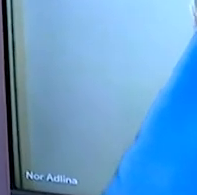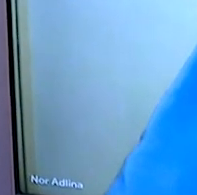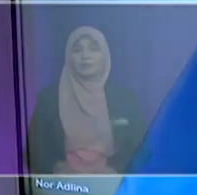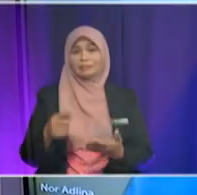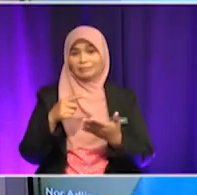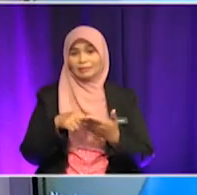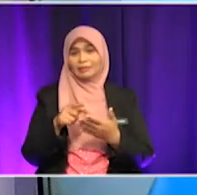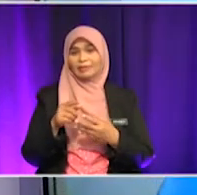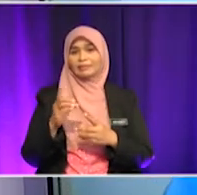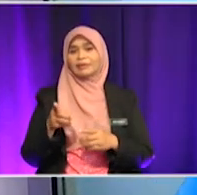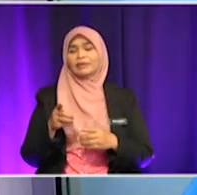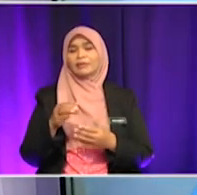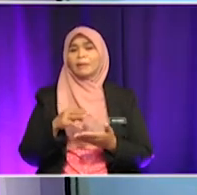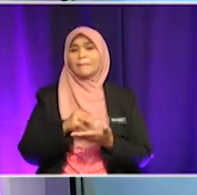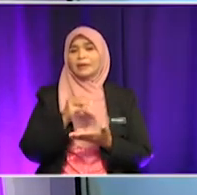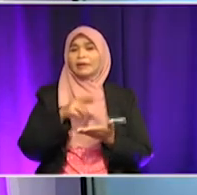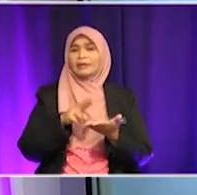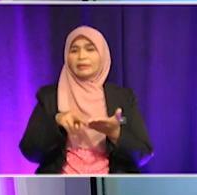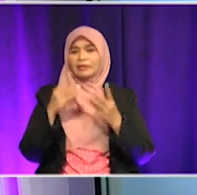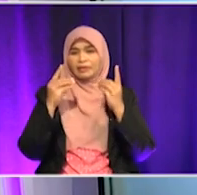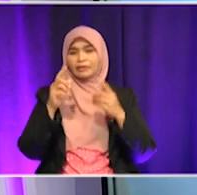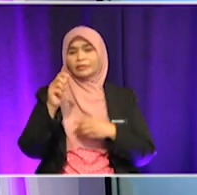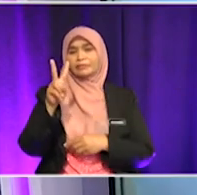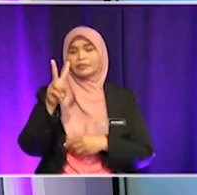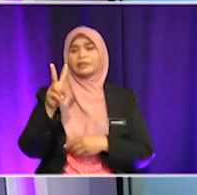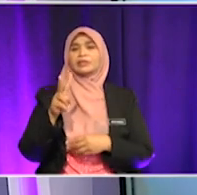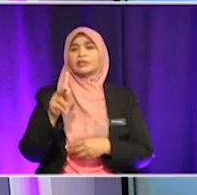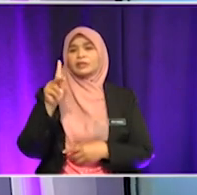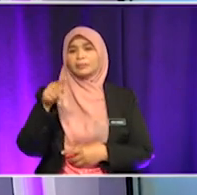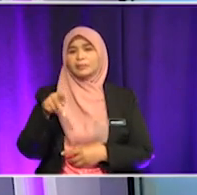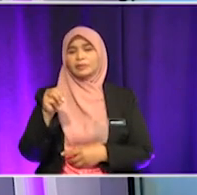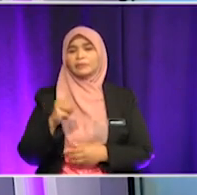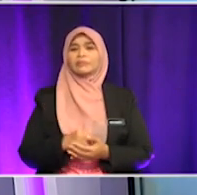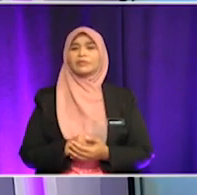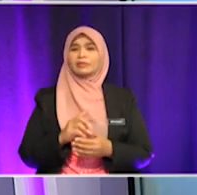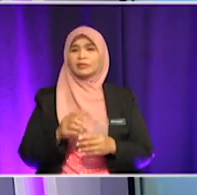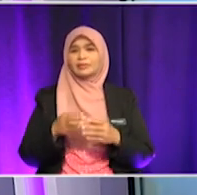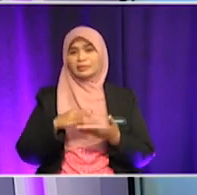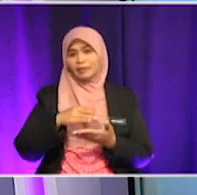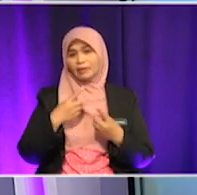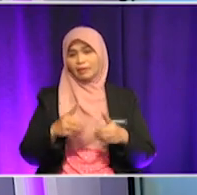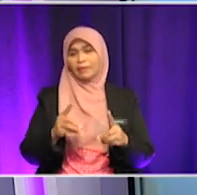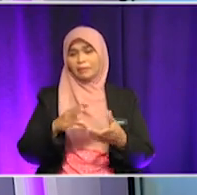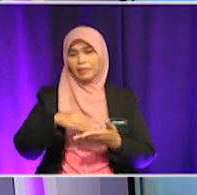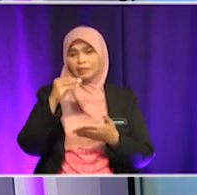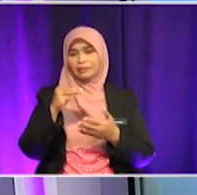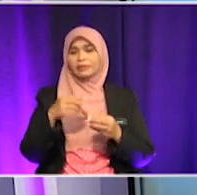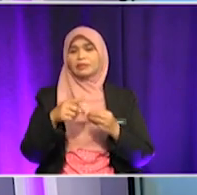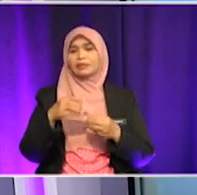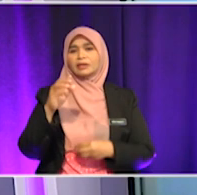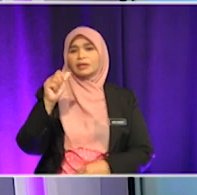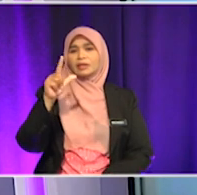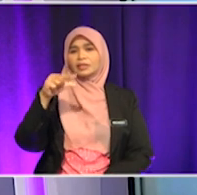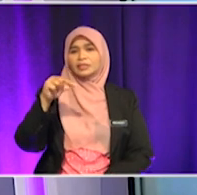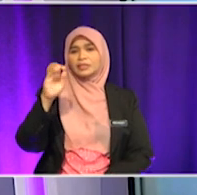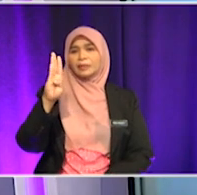Inilah dia slot mendengar rendah Didik TV KPM bersama saya Irfan dan Cikgu Amin. Tentunya kita sedang belajar mengenai algebra, dan untuk segmen kali ini kita